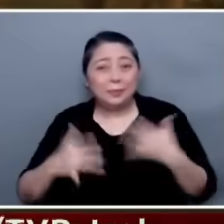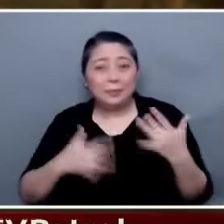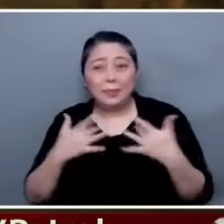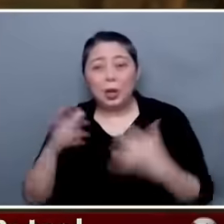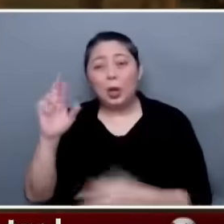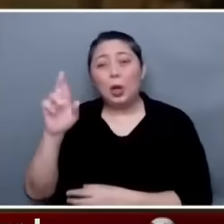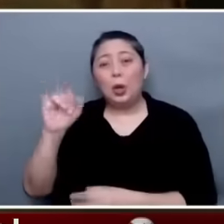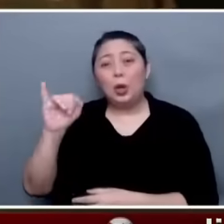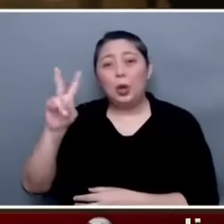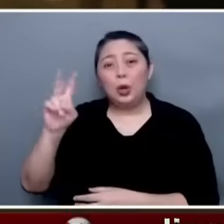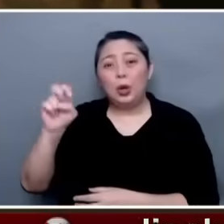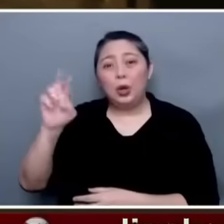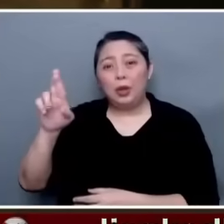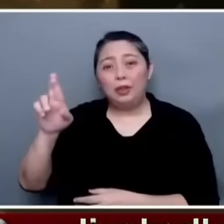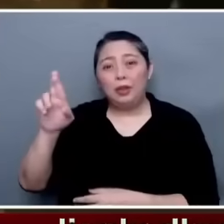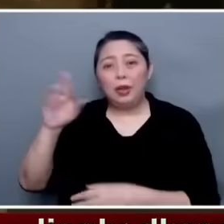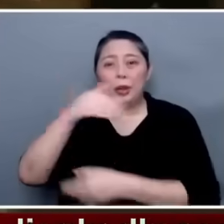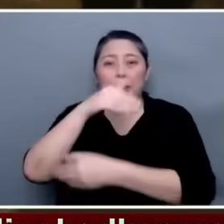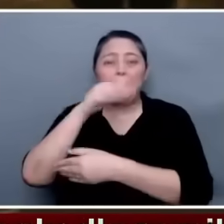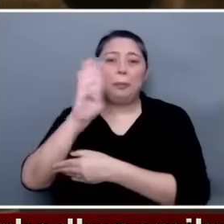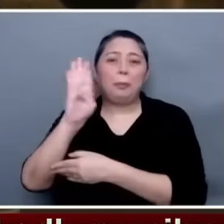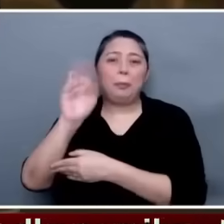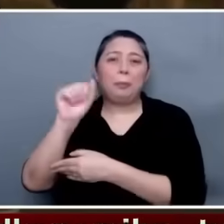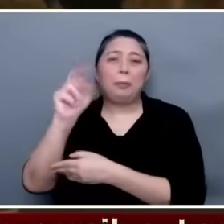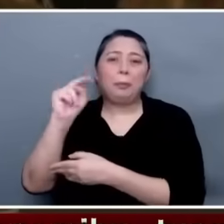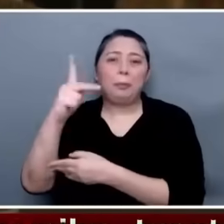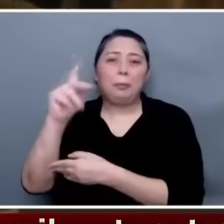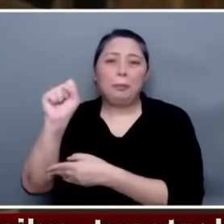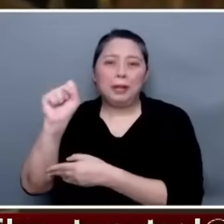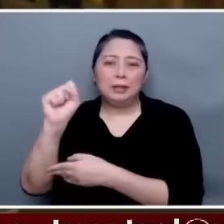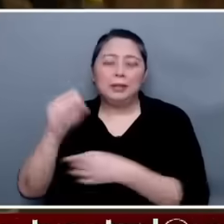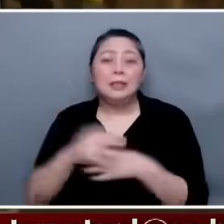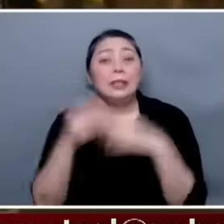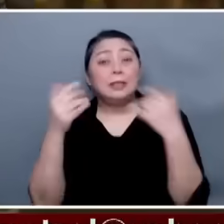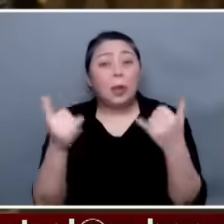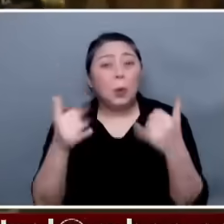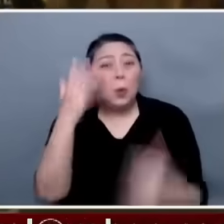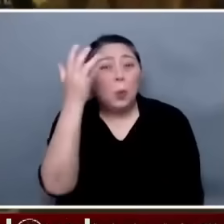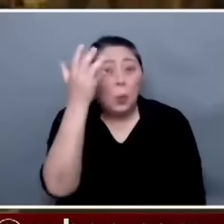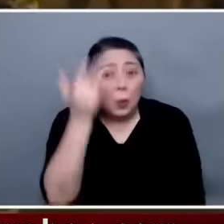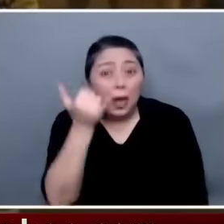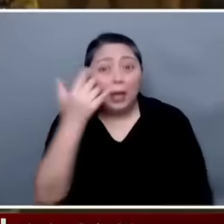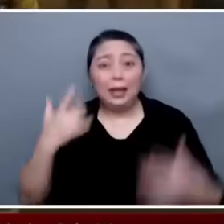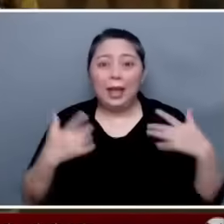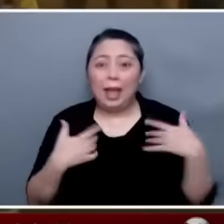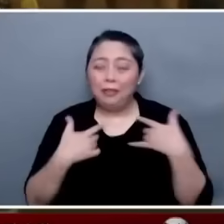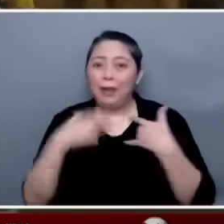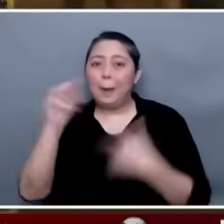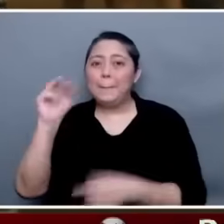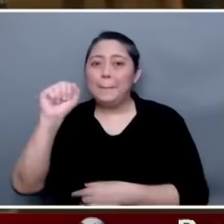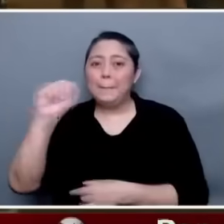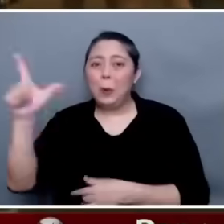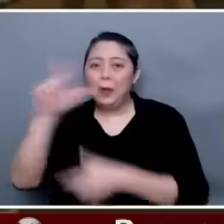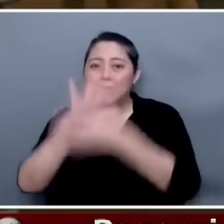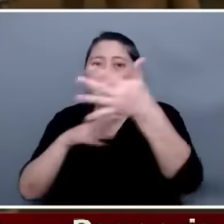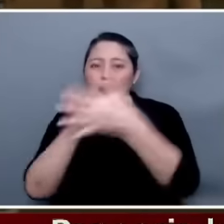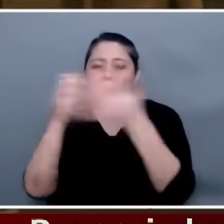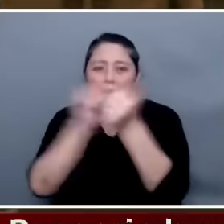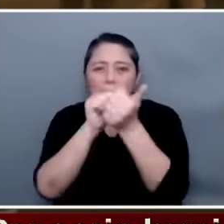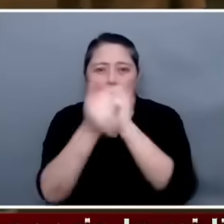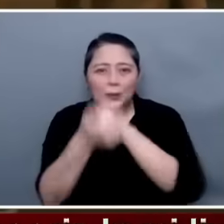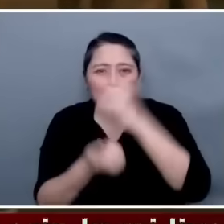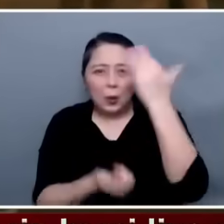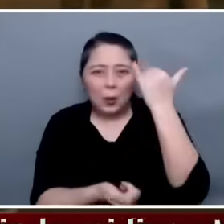Okay Karen, no, yung logic behind dun sa sinasabing mall adjustment, kasi nga yung pagbubukas ng mall, pag in-adjust ay hindi